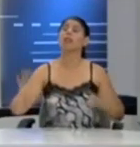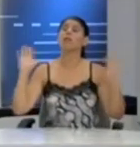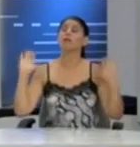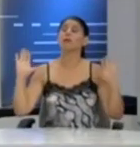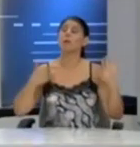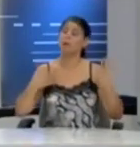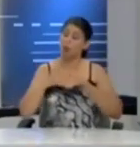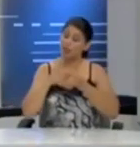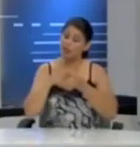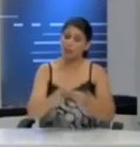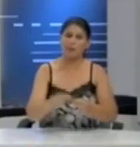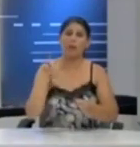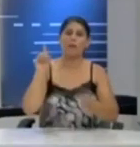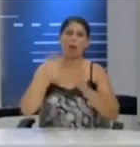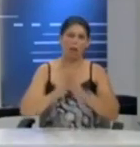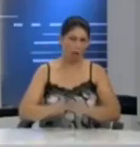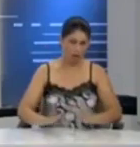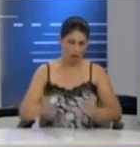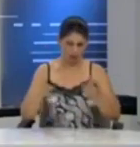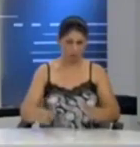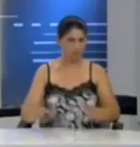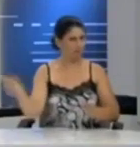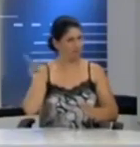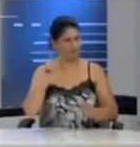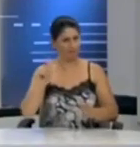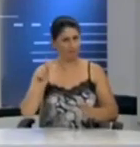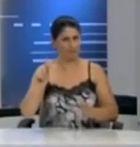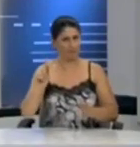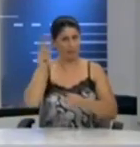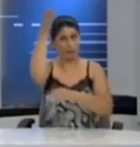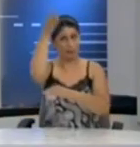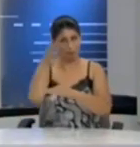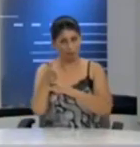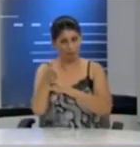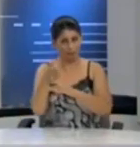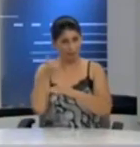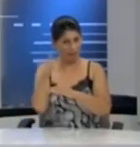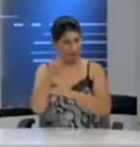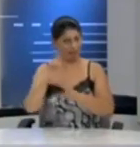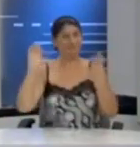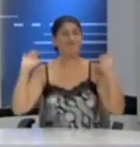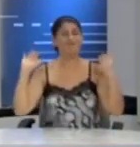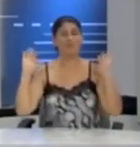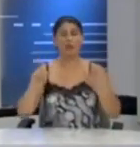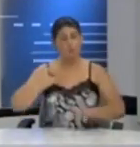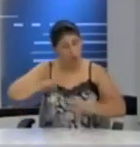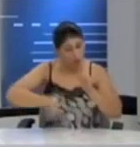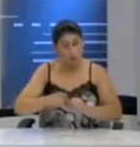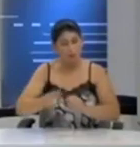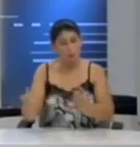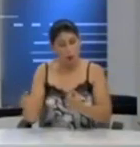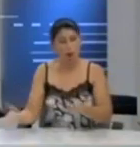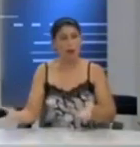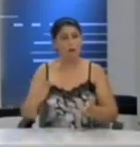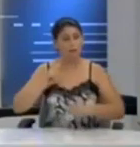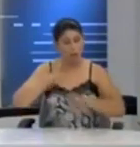αυτό θα συνεχίσουμε, δεν ησυχάζω, δεν σταματώ. Δεν υποστέλω τη σημαία. Προσπαθήστε, σας προκαλώ,